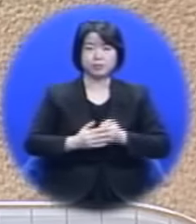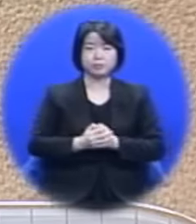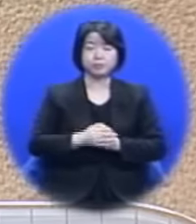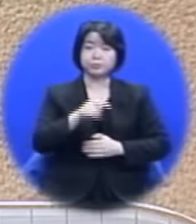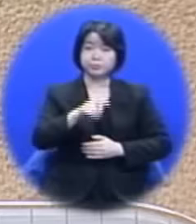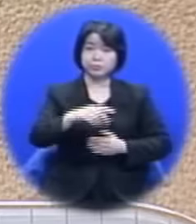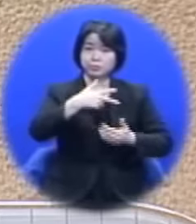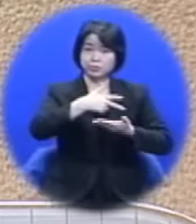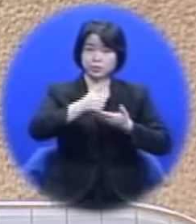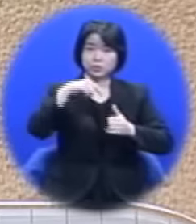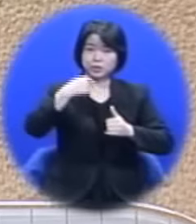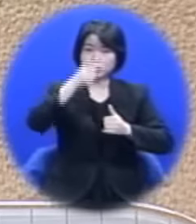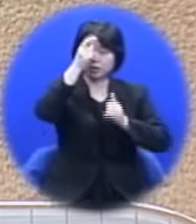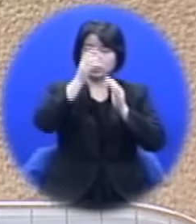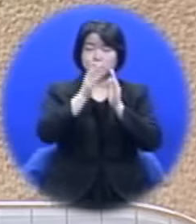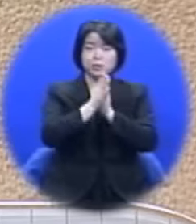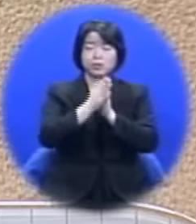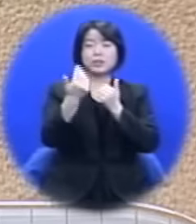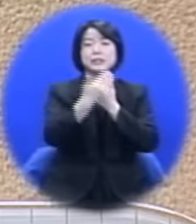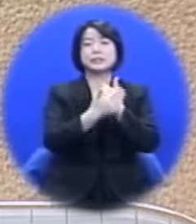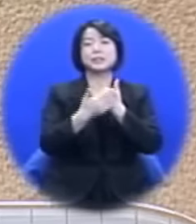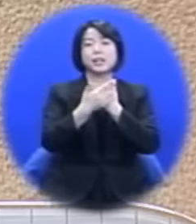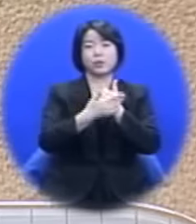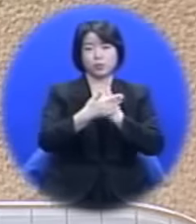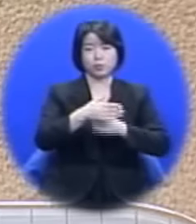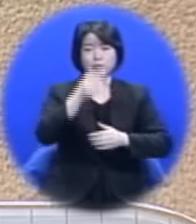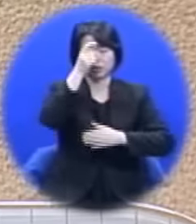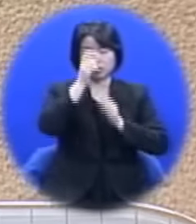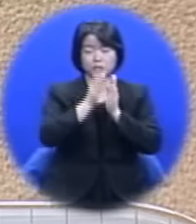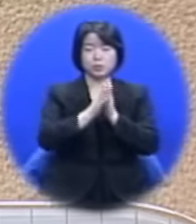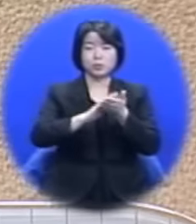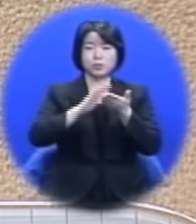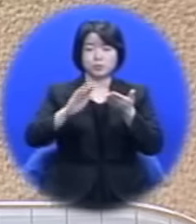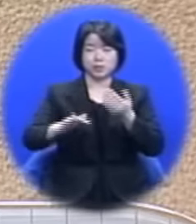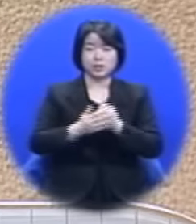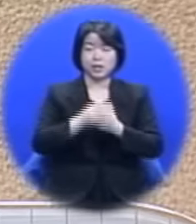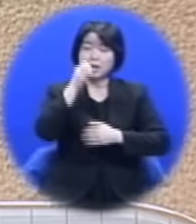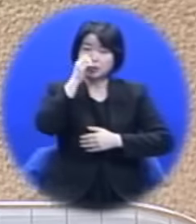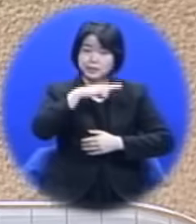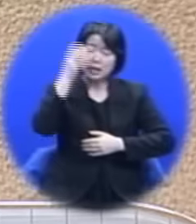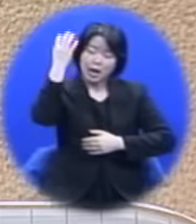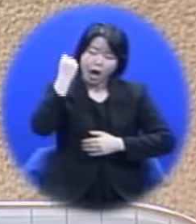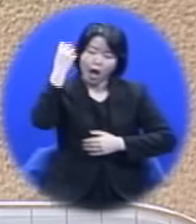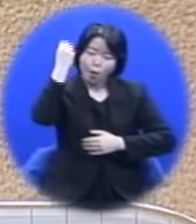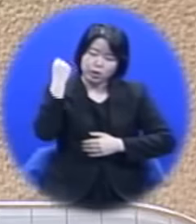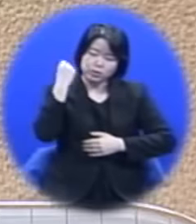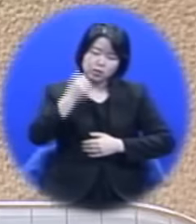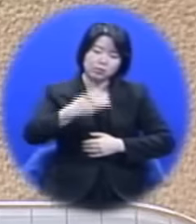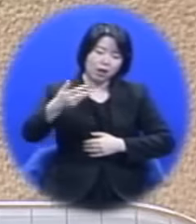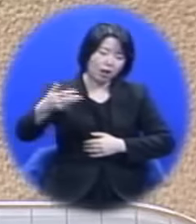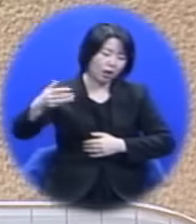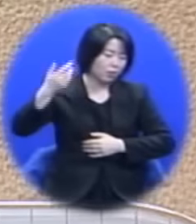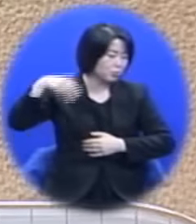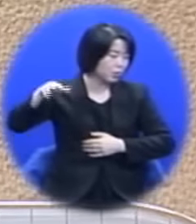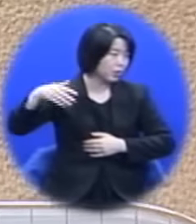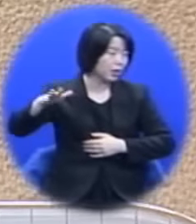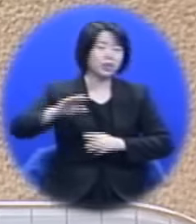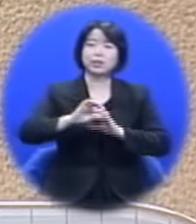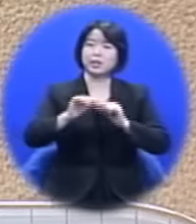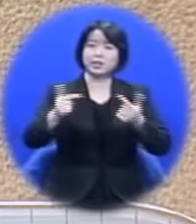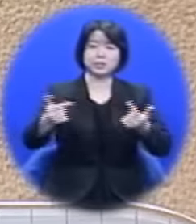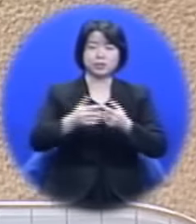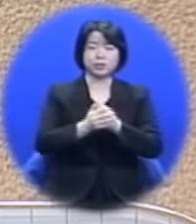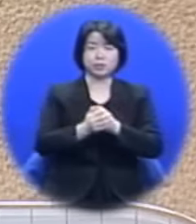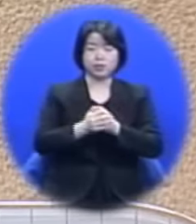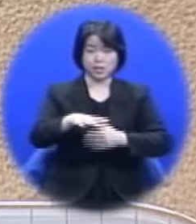주기도문은 참 은혜로운 기도입니다 그냥 우리가 주기도문 외워서 넘길 기도문이 아닙니다